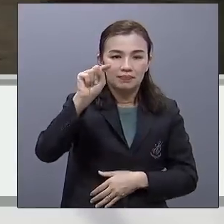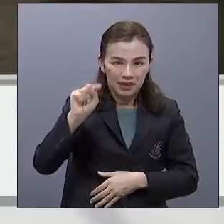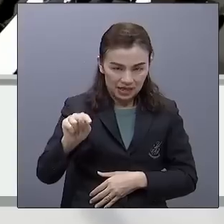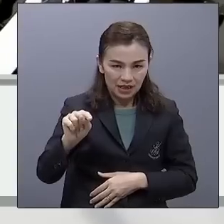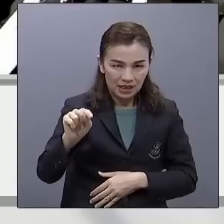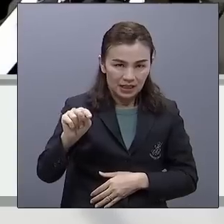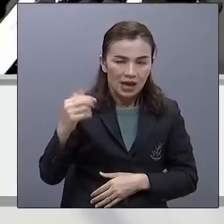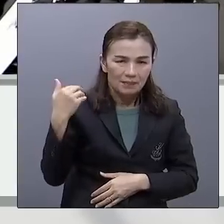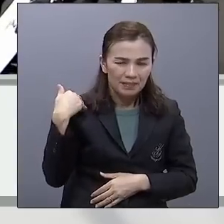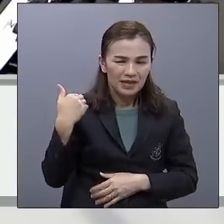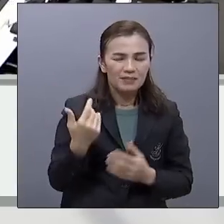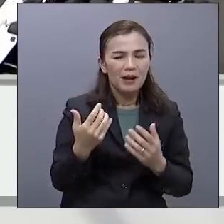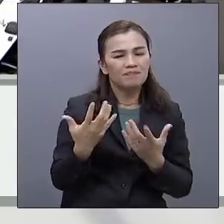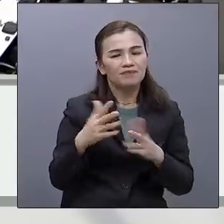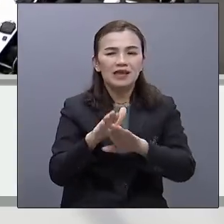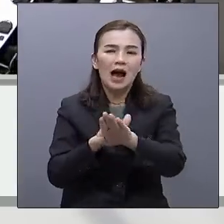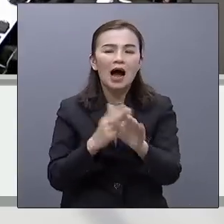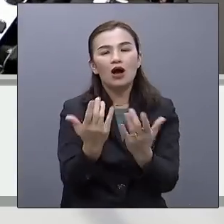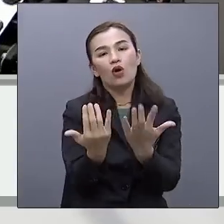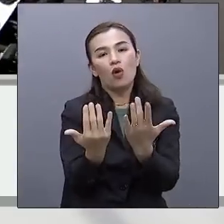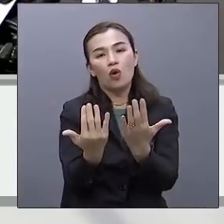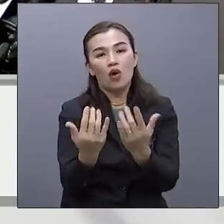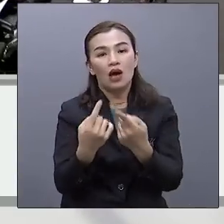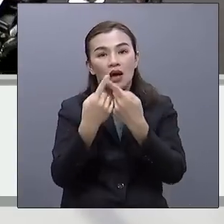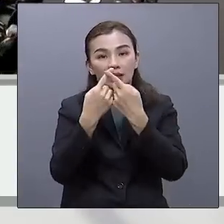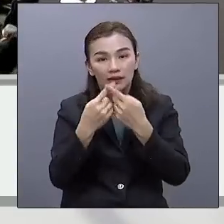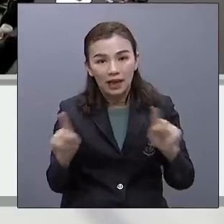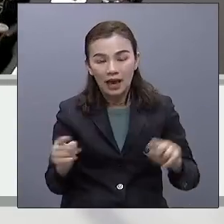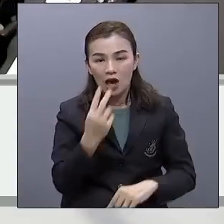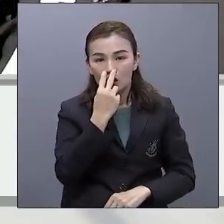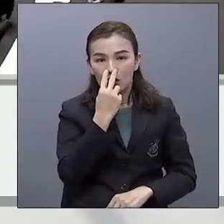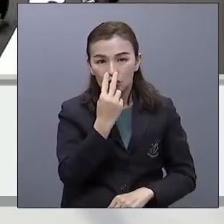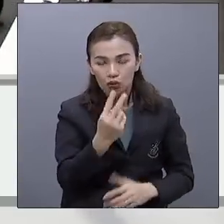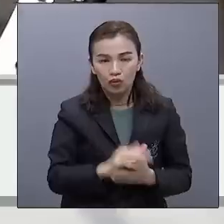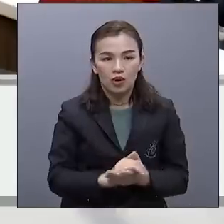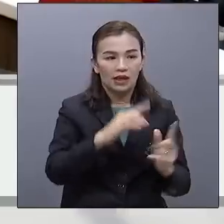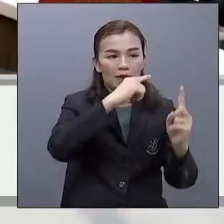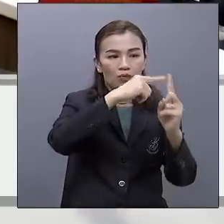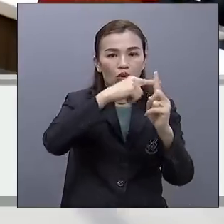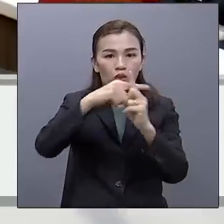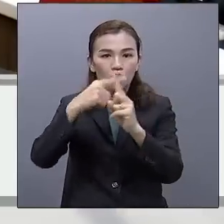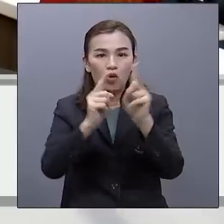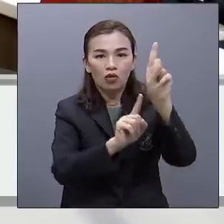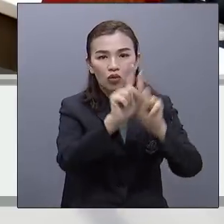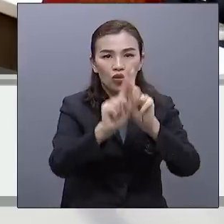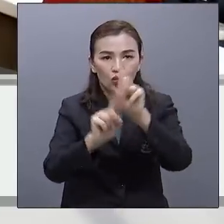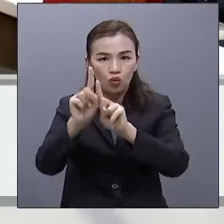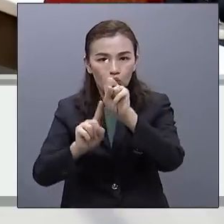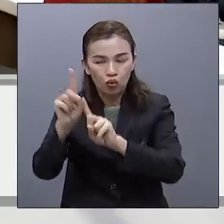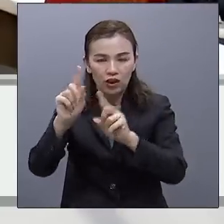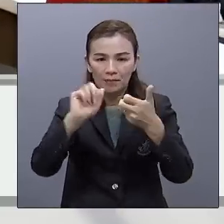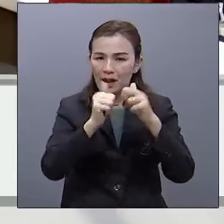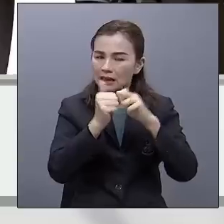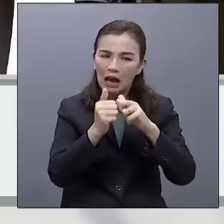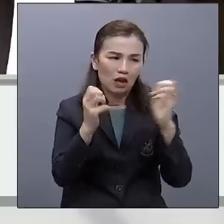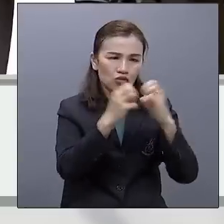องว่าอาจจะชะลอการลงทุนไปแต่ถ้าดูตลาดตอนนี้กลับมาเขียวทั้งๆที่การเมืองก็ยุ่งมากค่ะเพราะมันเป็นช่วง